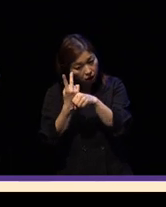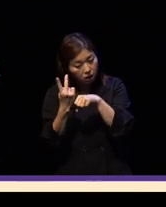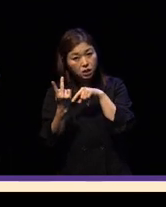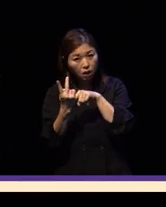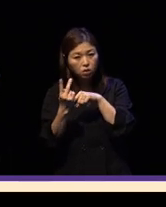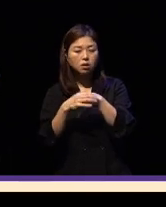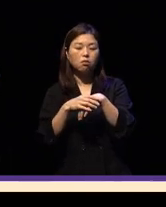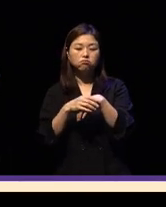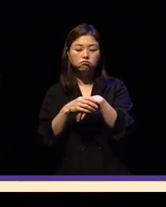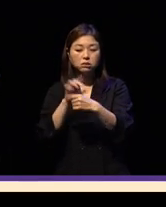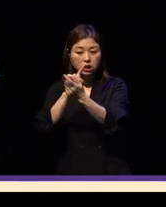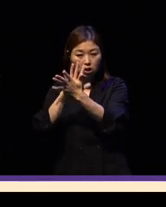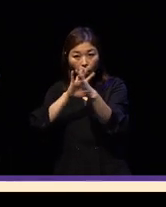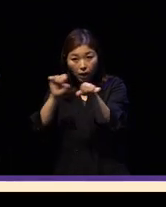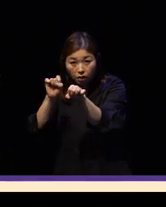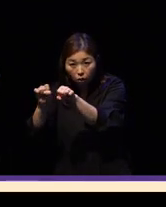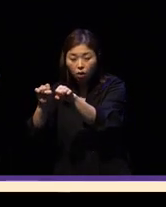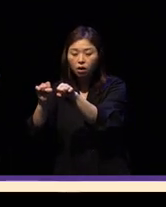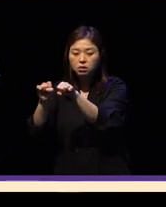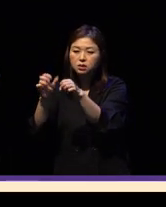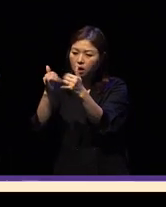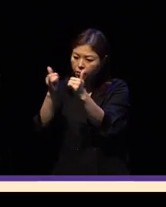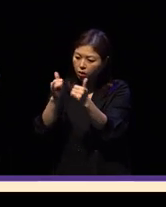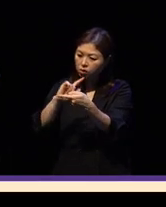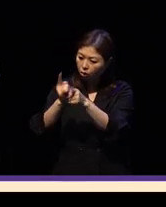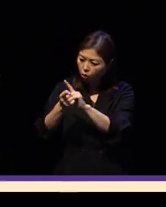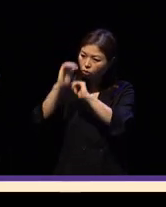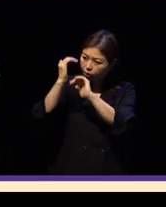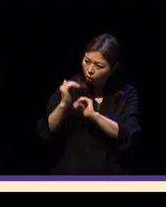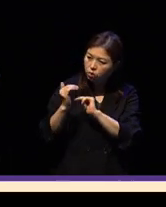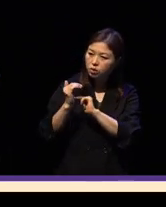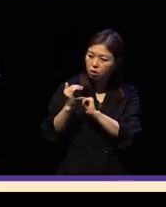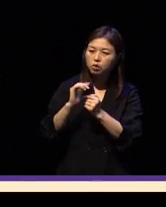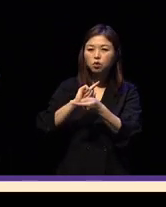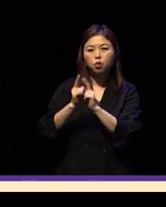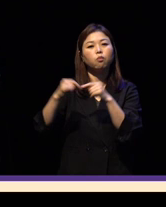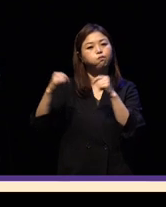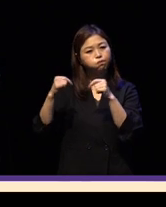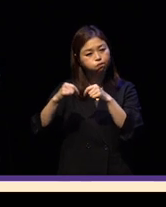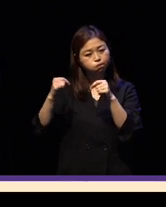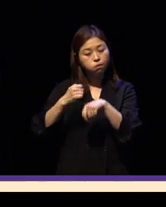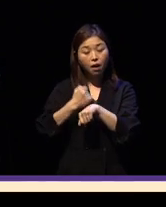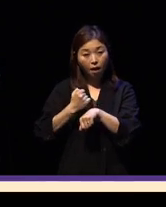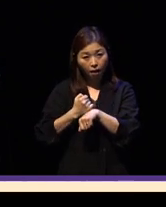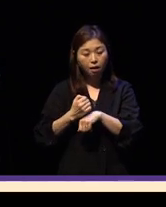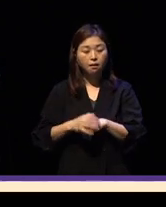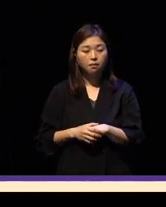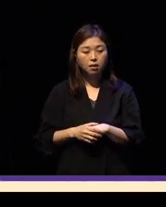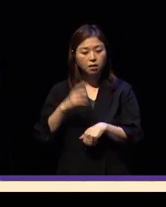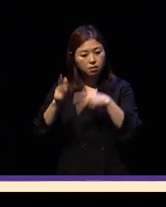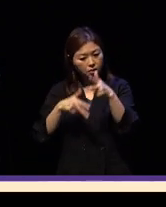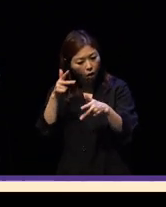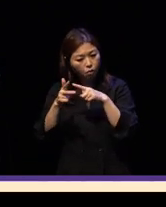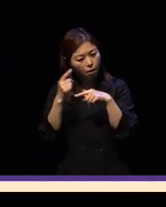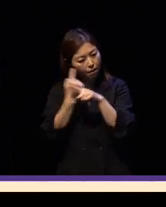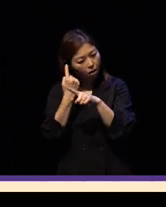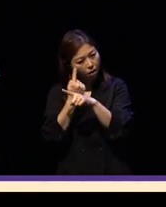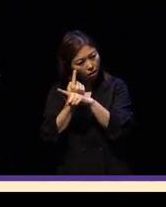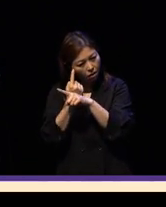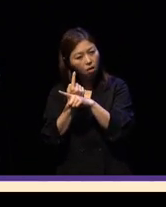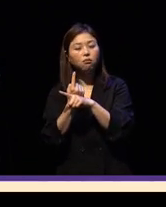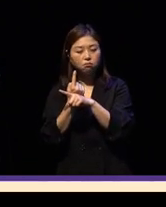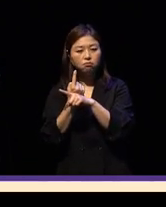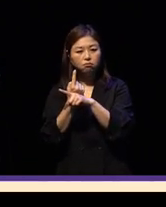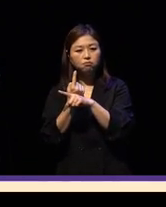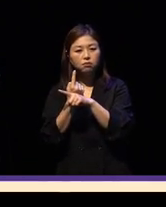현장에서 활동하고 있는 그 여러 주체들과 좀 내용들을 계속 논의하면서 사업을 보완하고 좀 완성도